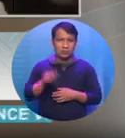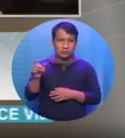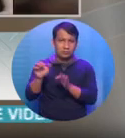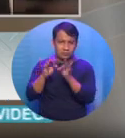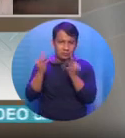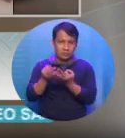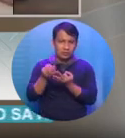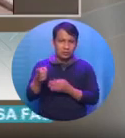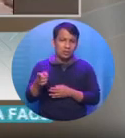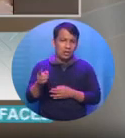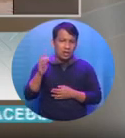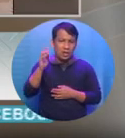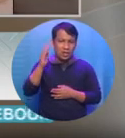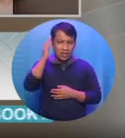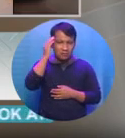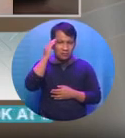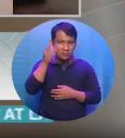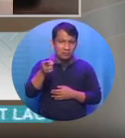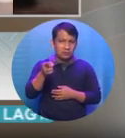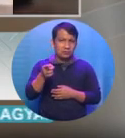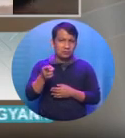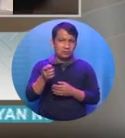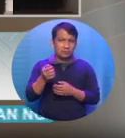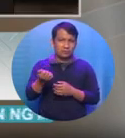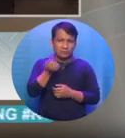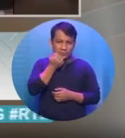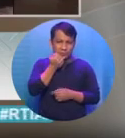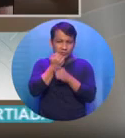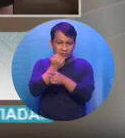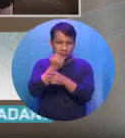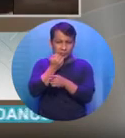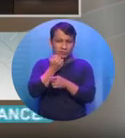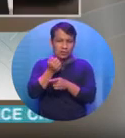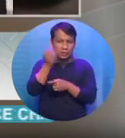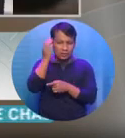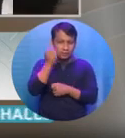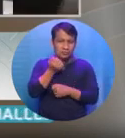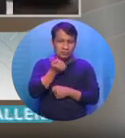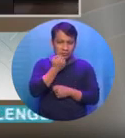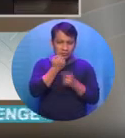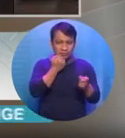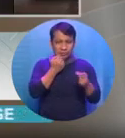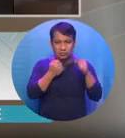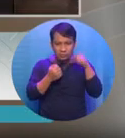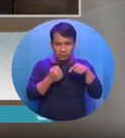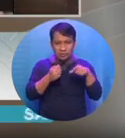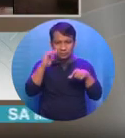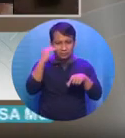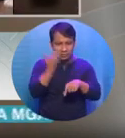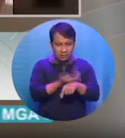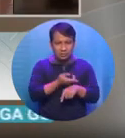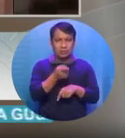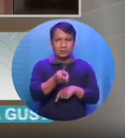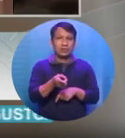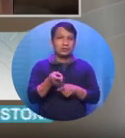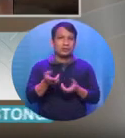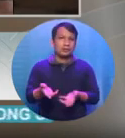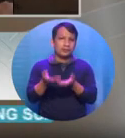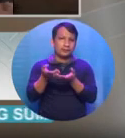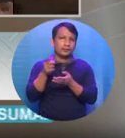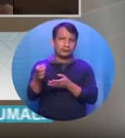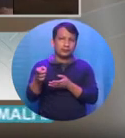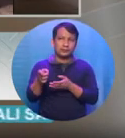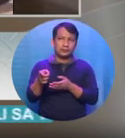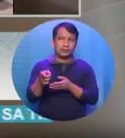na alam ko na, alam na nila na mali yung mga, yung kapatid nila, yung anak nila,